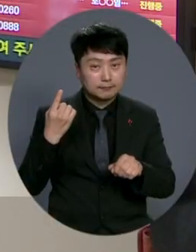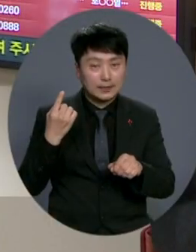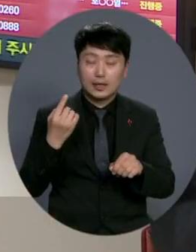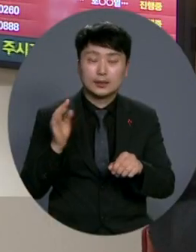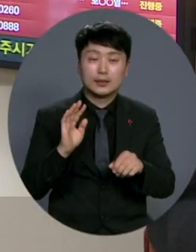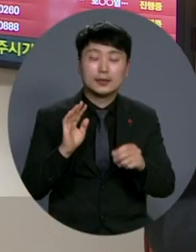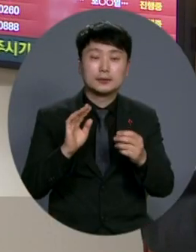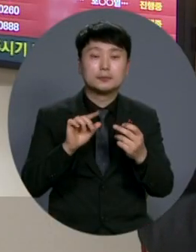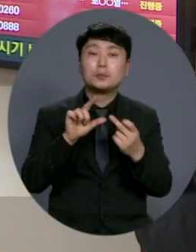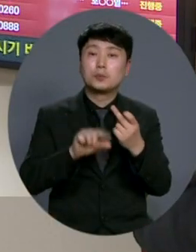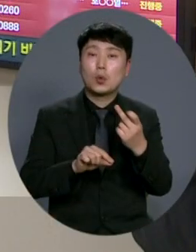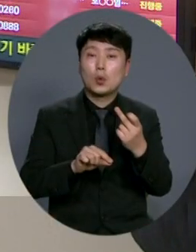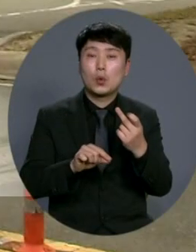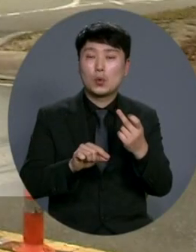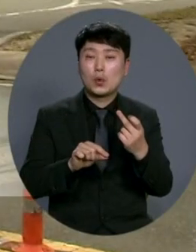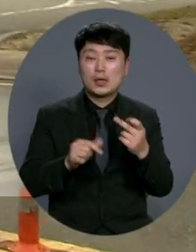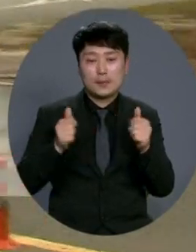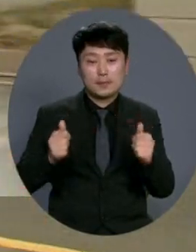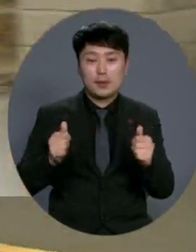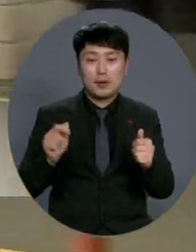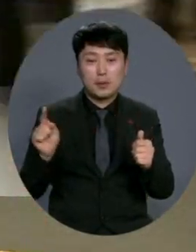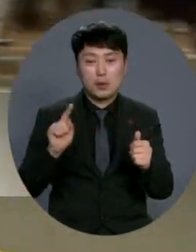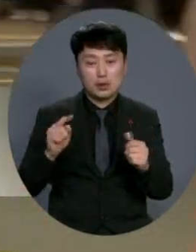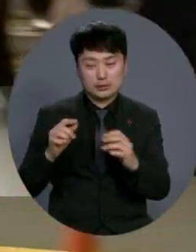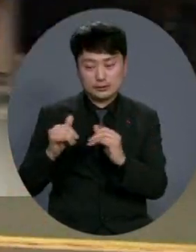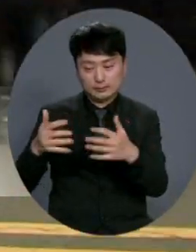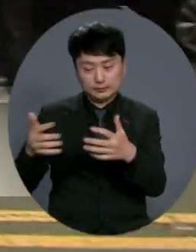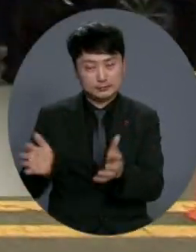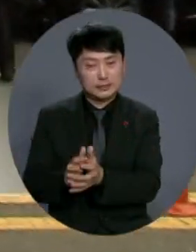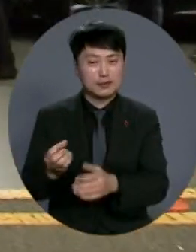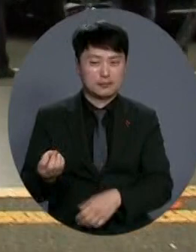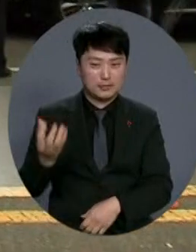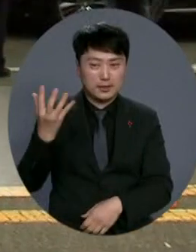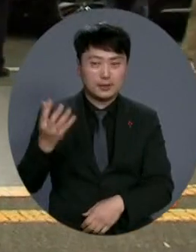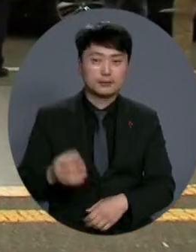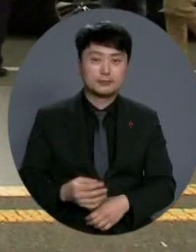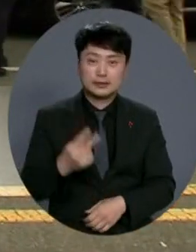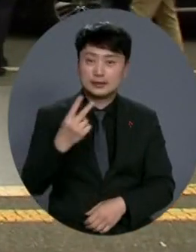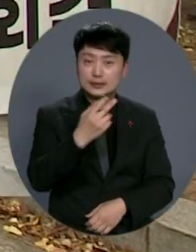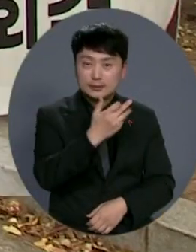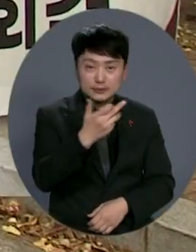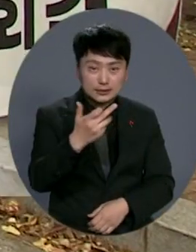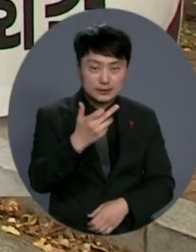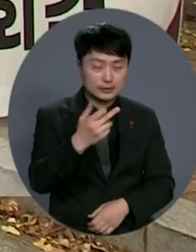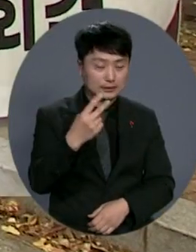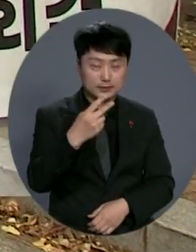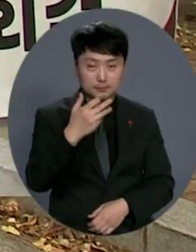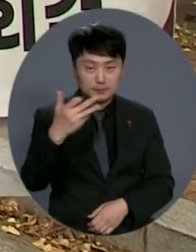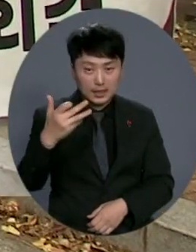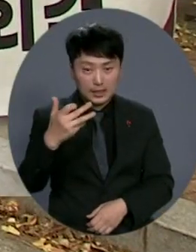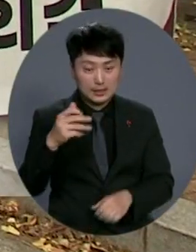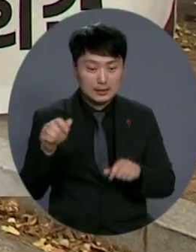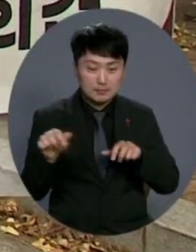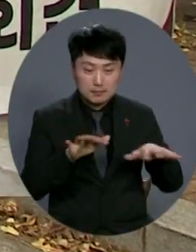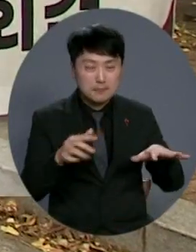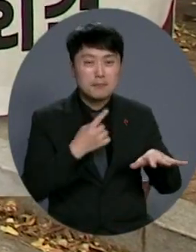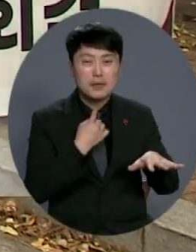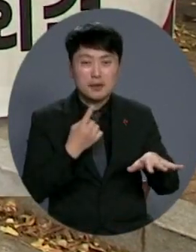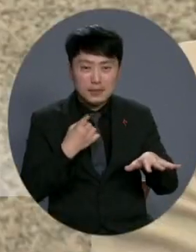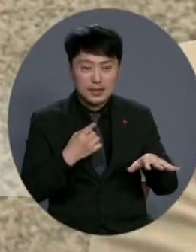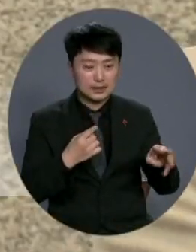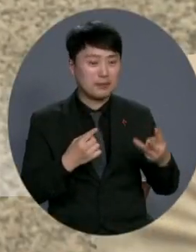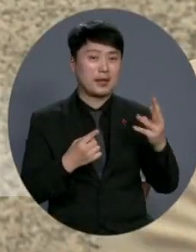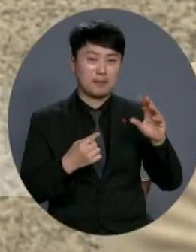선고. 재판부는 시민들의 손을 들어줬습니다. 2017년과 2018년 지진을 모두 겪은